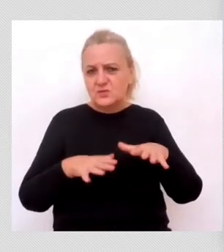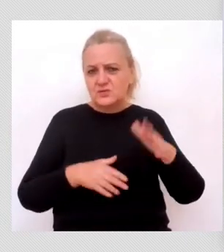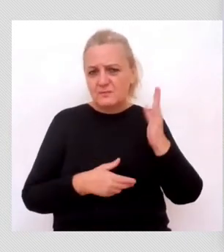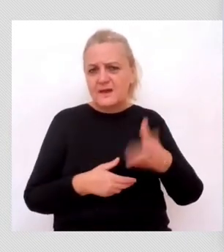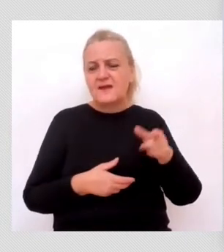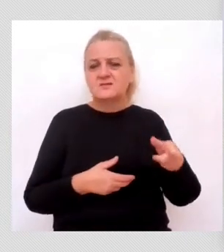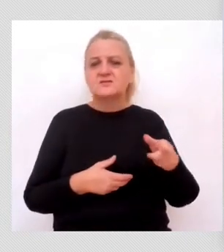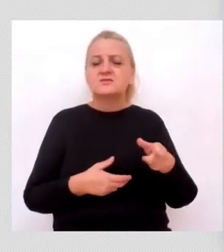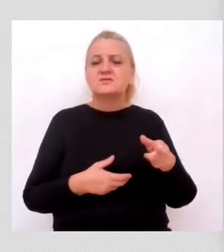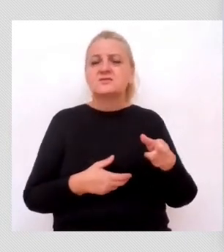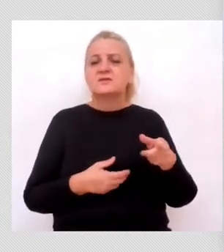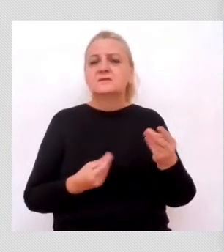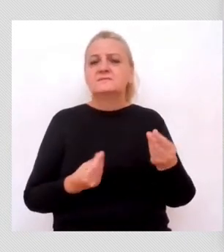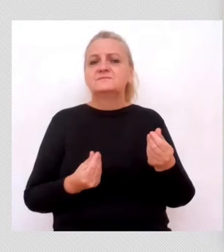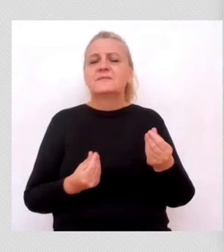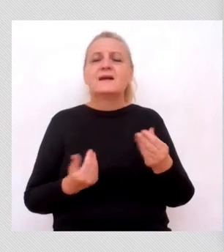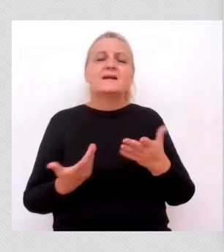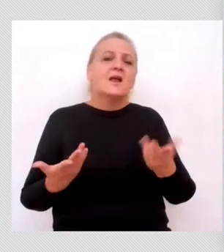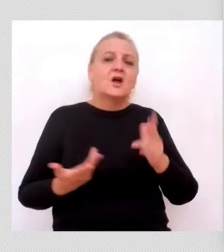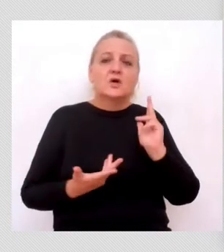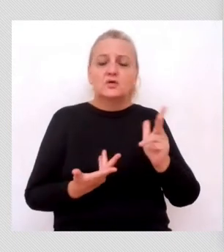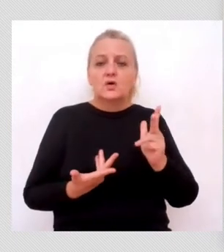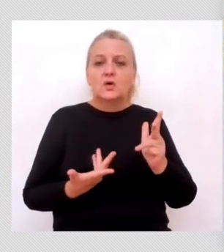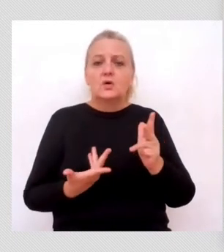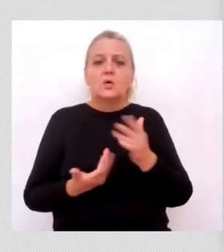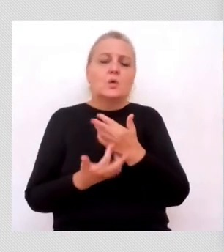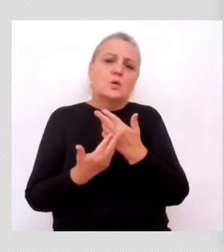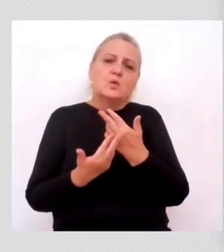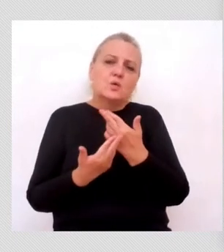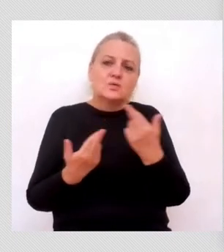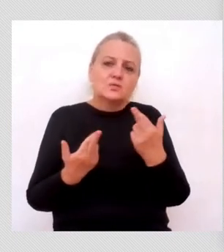którzy pod różnymi,